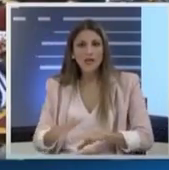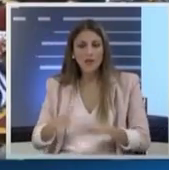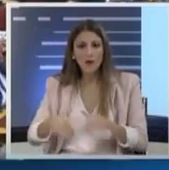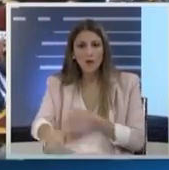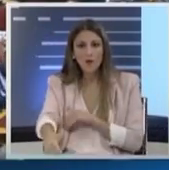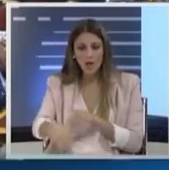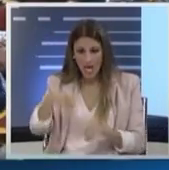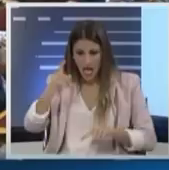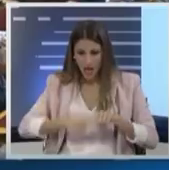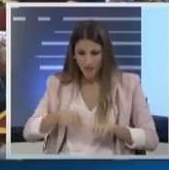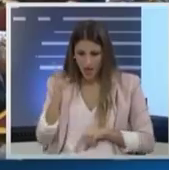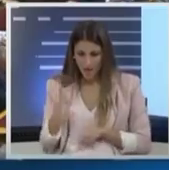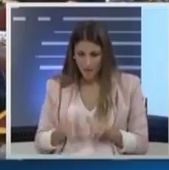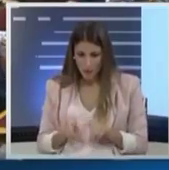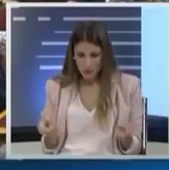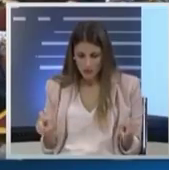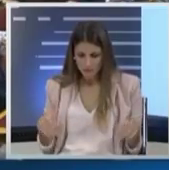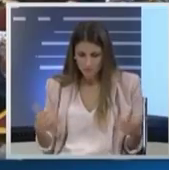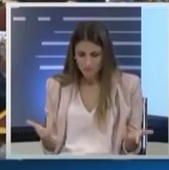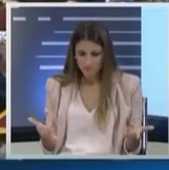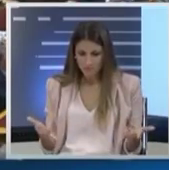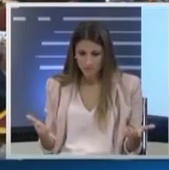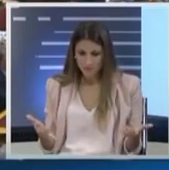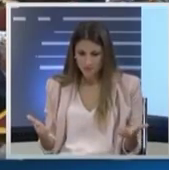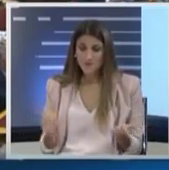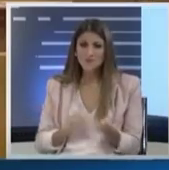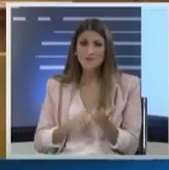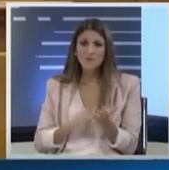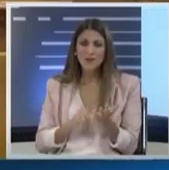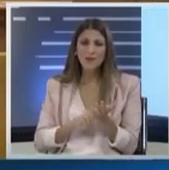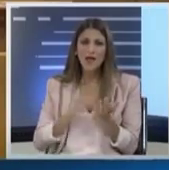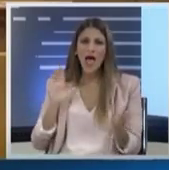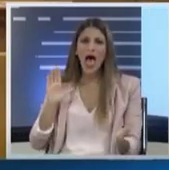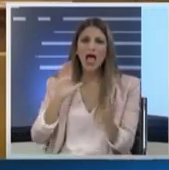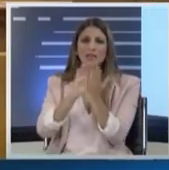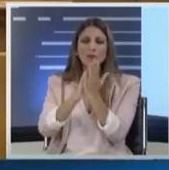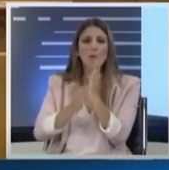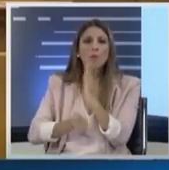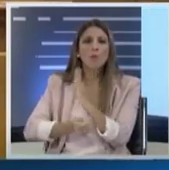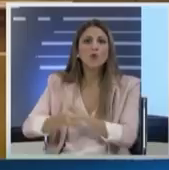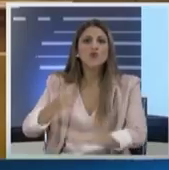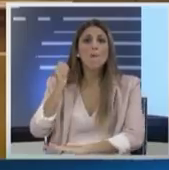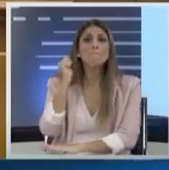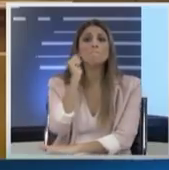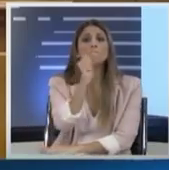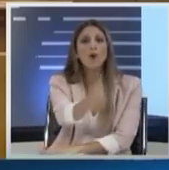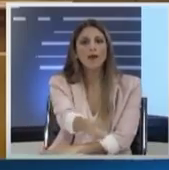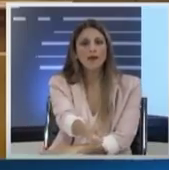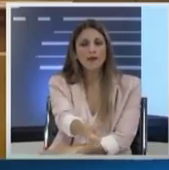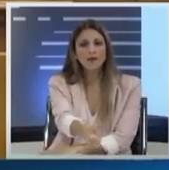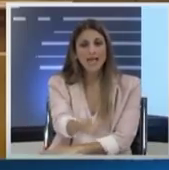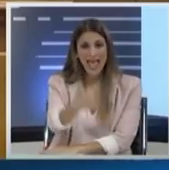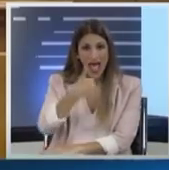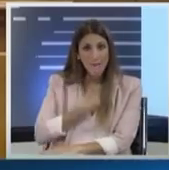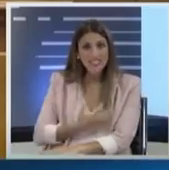από άλλους ομοειδεάτες σας να αντιμετωπίσει κάποια στιγμή το προσφυγικό μόνη της.